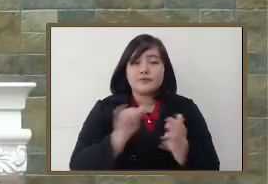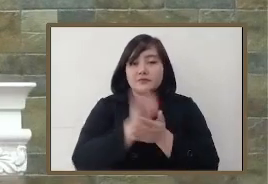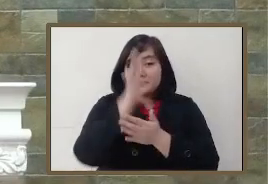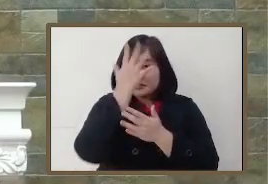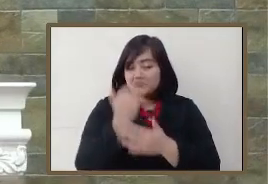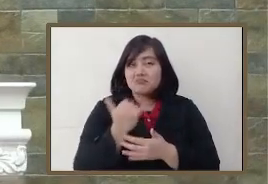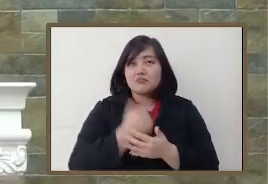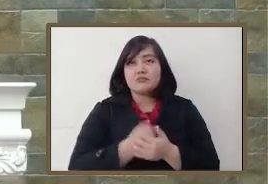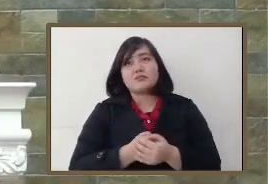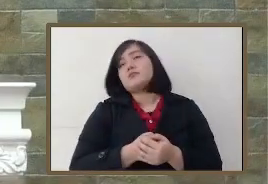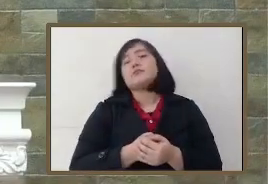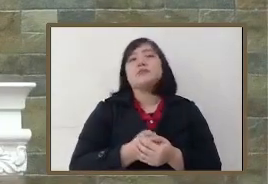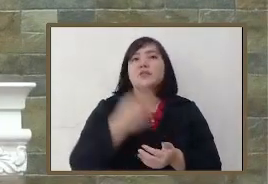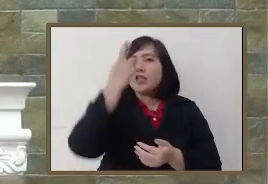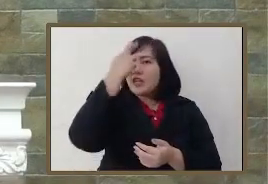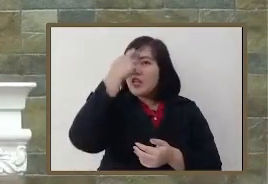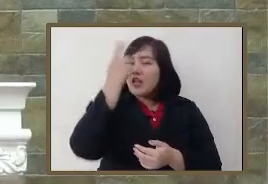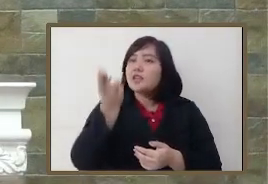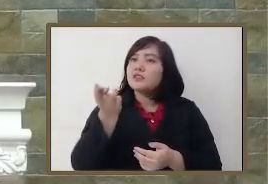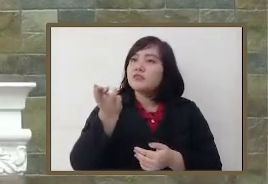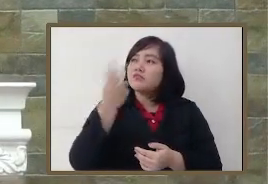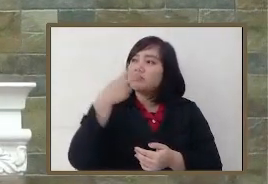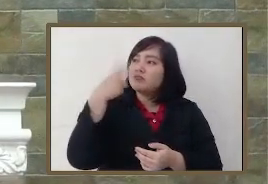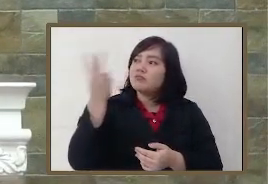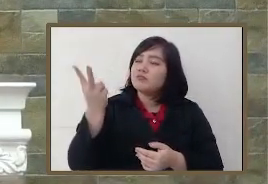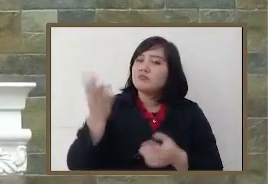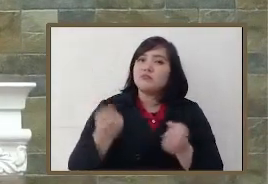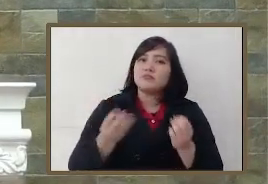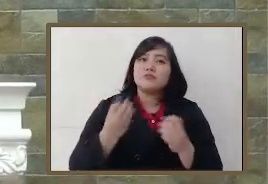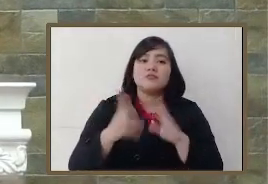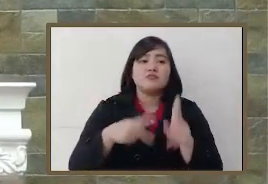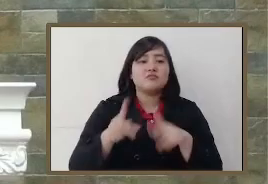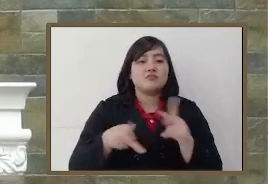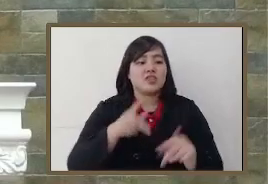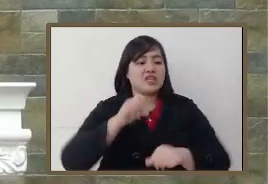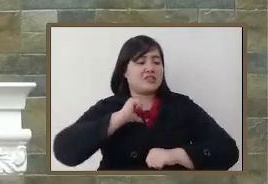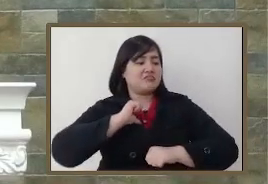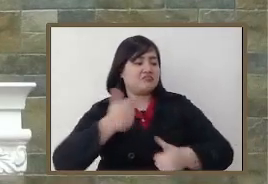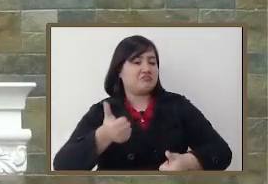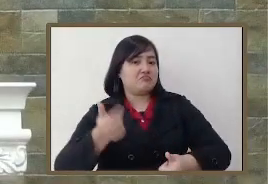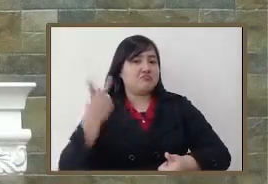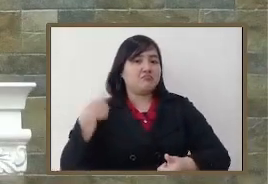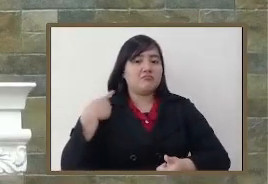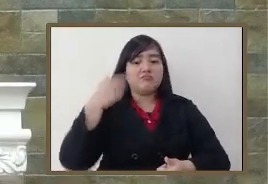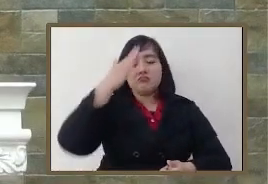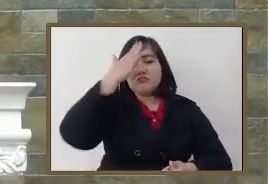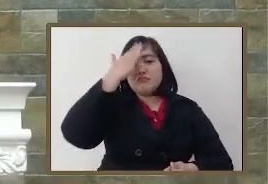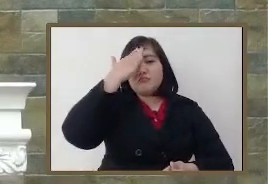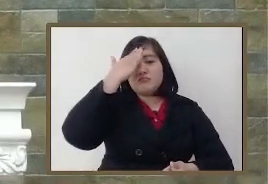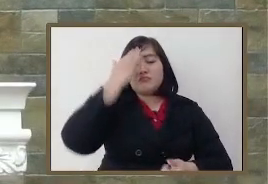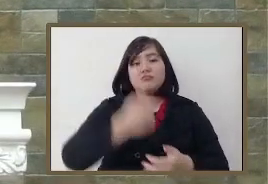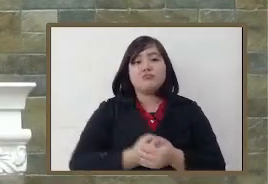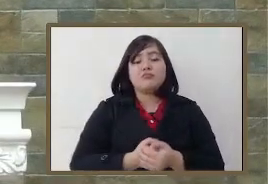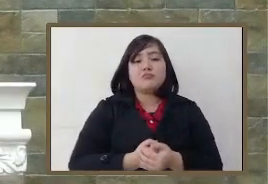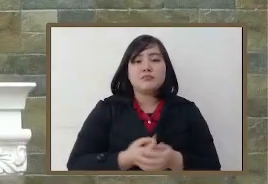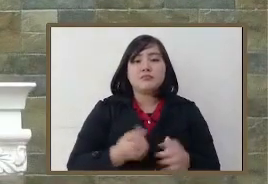mo, maraming mga nagmamalaki, you know, na may alam sila ng ganito. Pero ang totoo niyan, listen